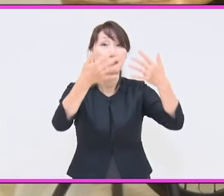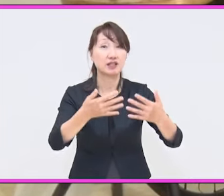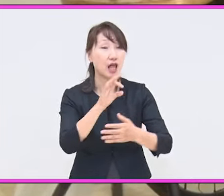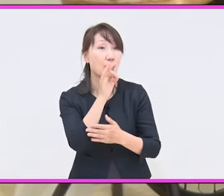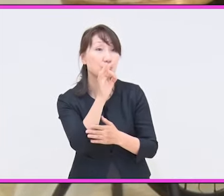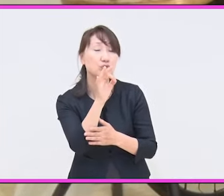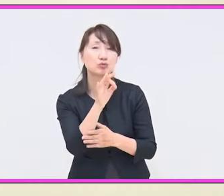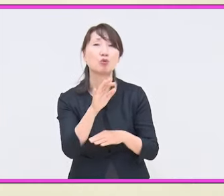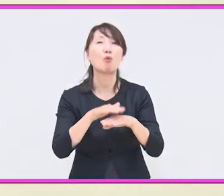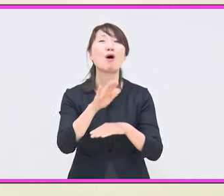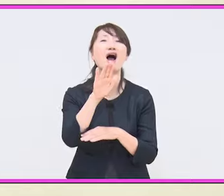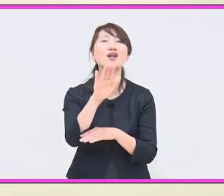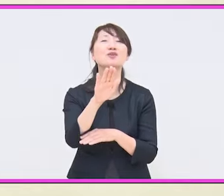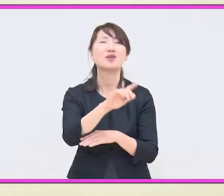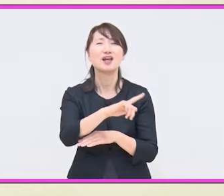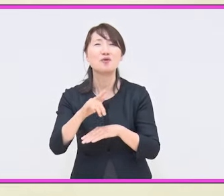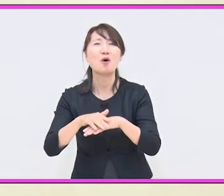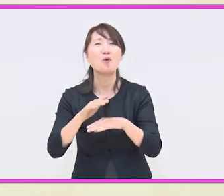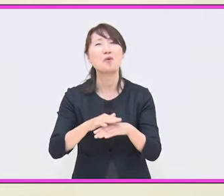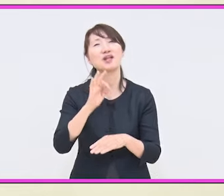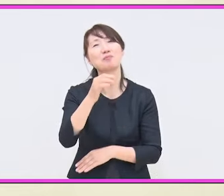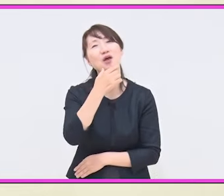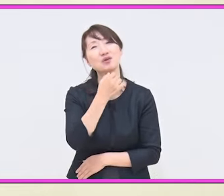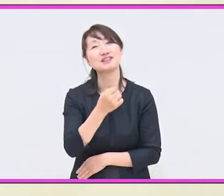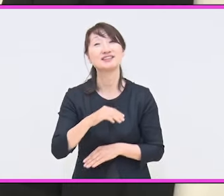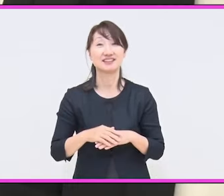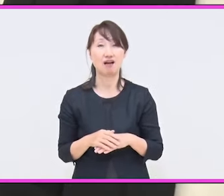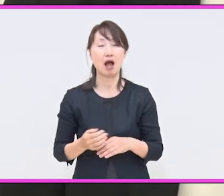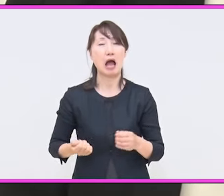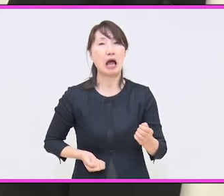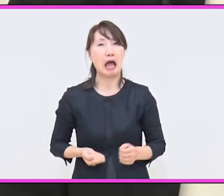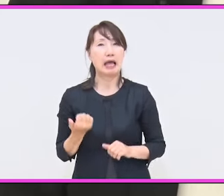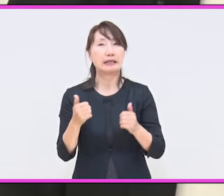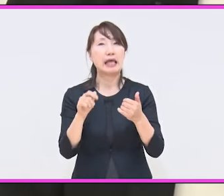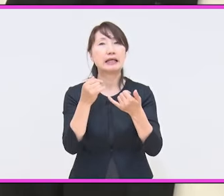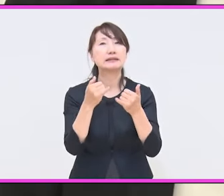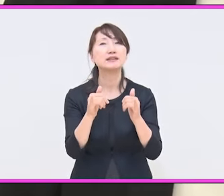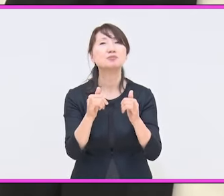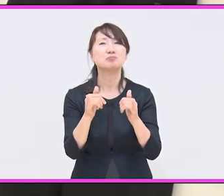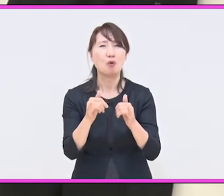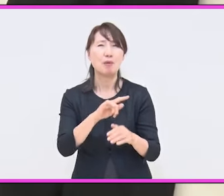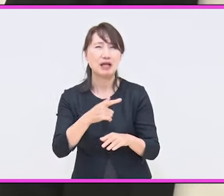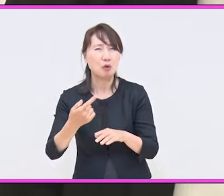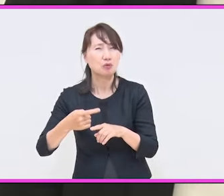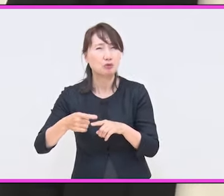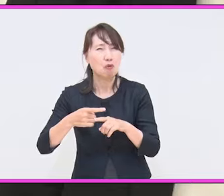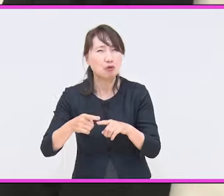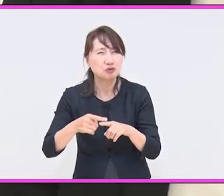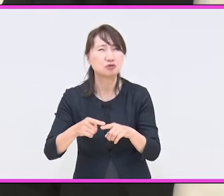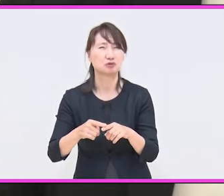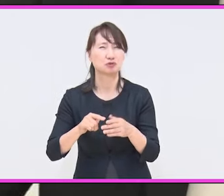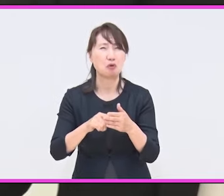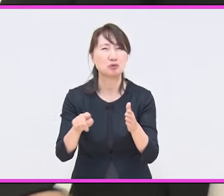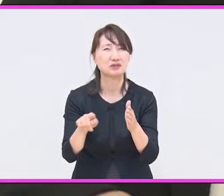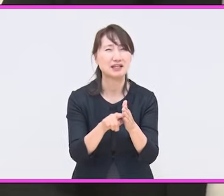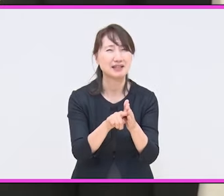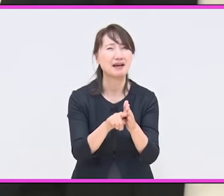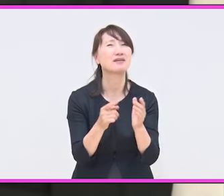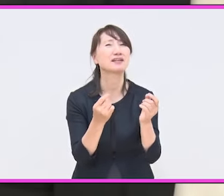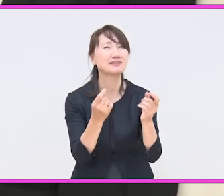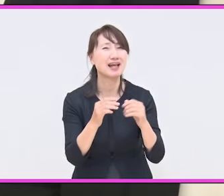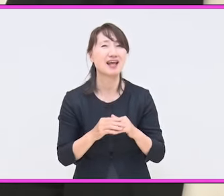たら嬉しいなと。 そっか、芸人さんもこう下積み長いの経験してる人が多いから、 うん、やっぱもう身内だけじゃ